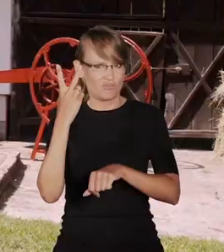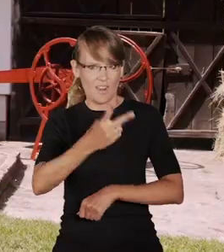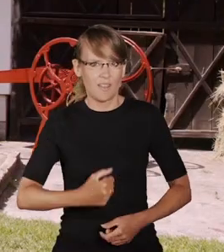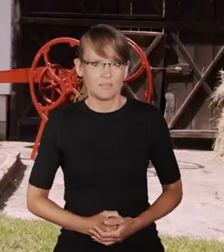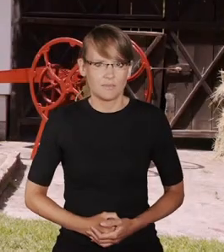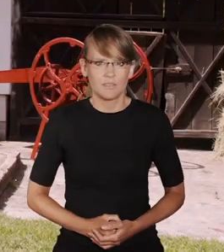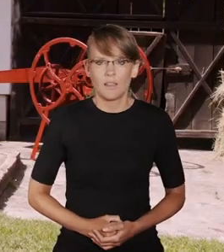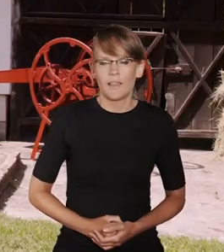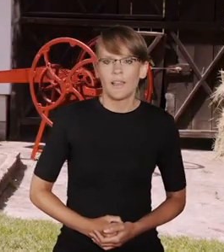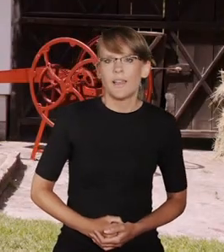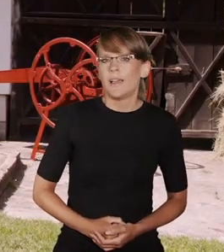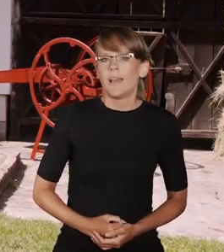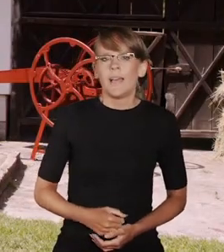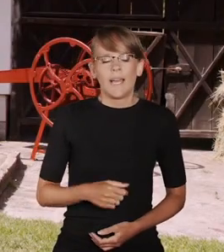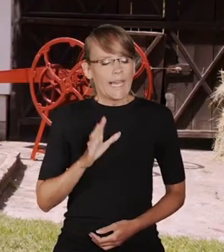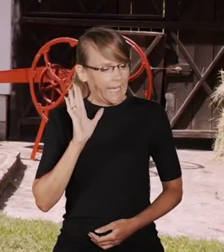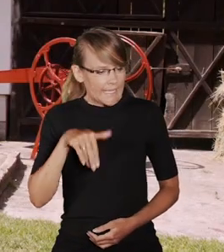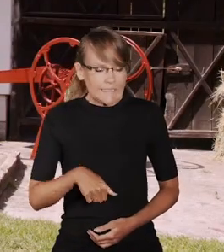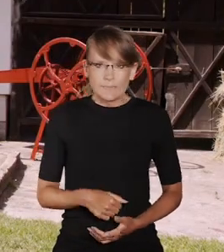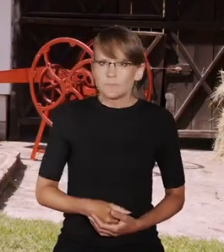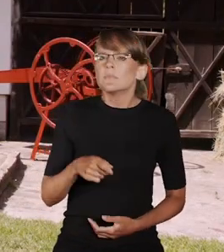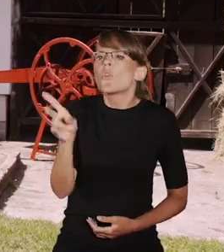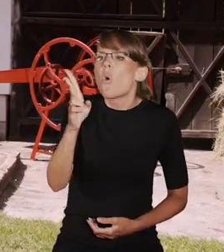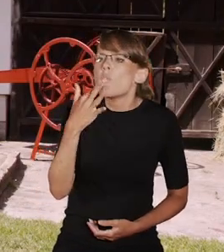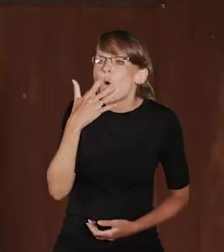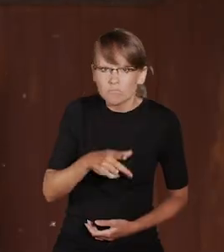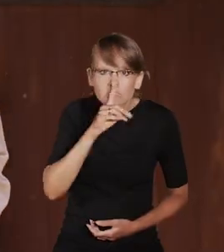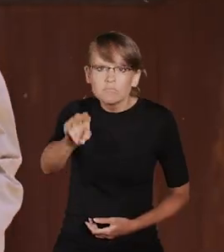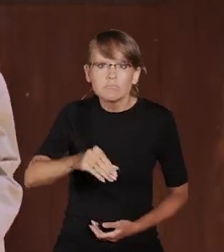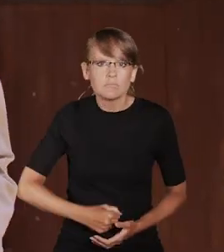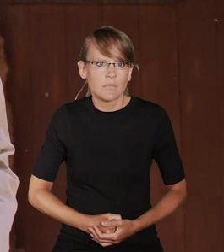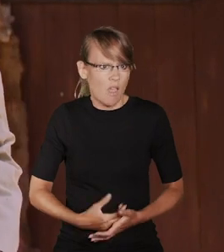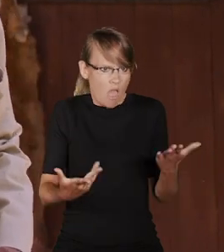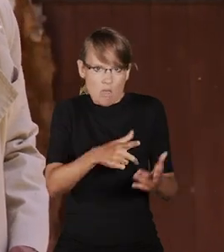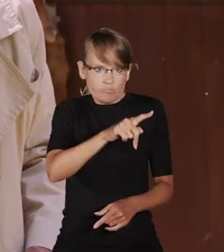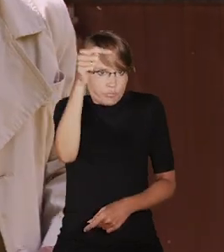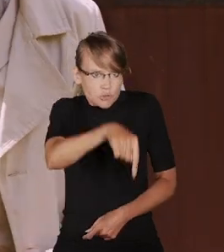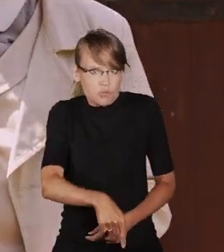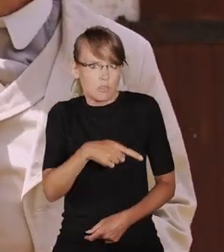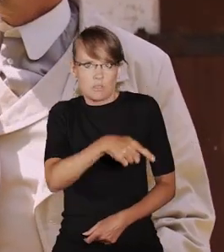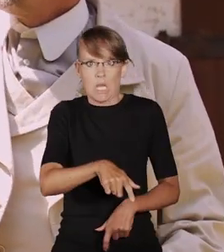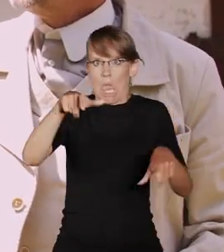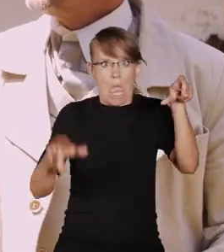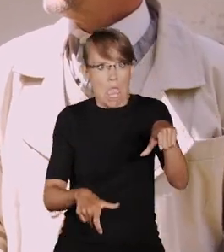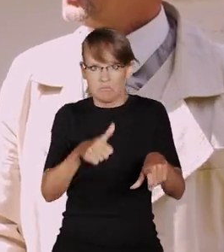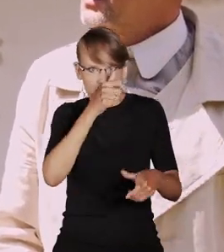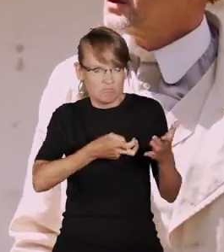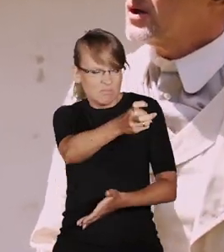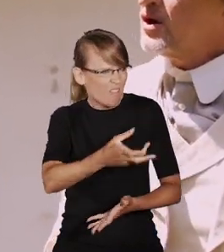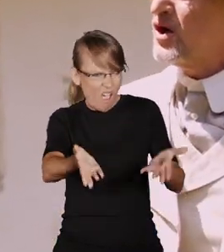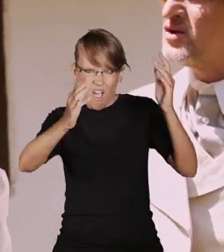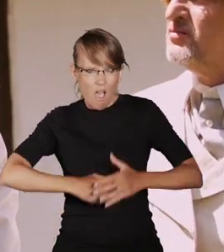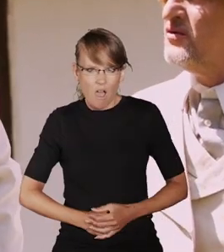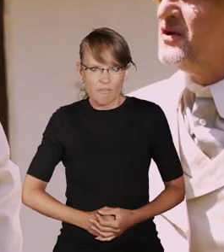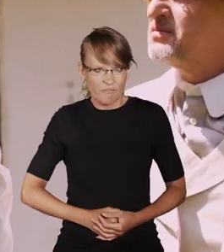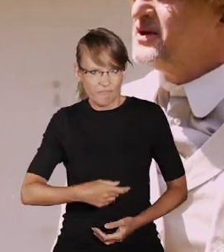A. Tu postaw. Za dużo sobie wielmożny pan pozwala. Co? No nie, ja tak sobie.